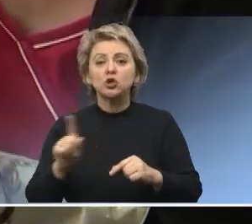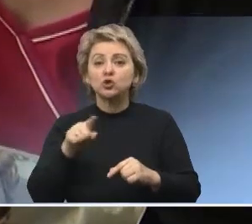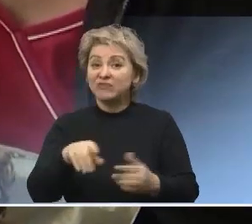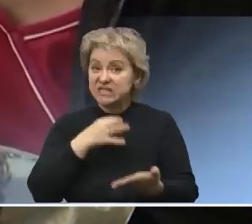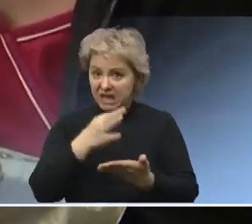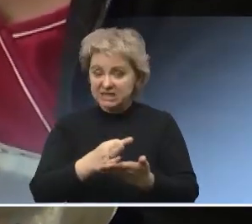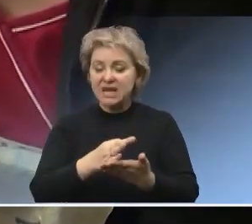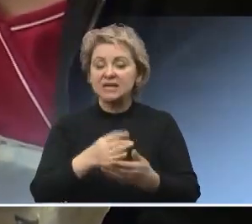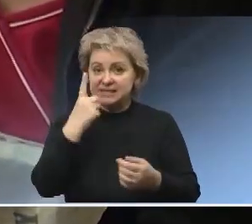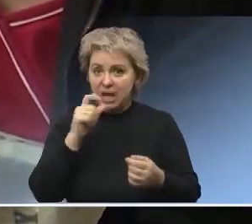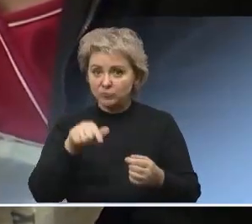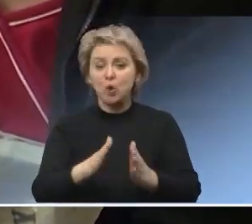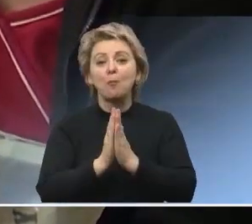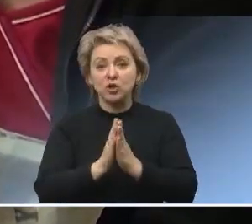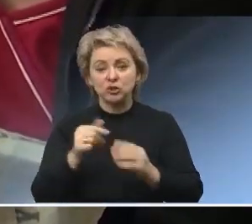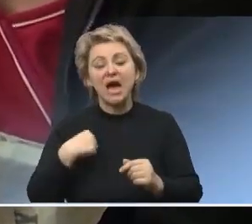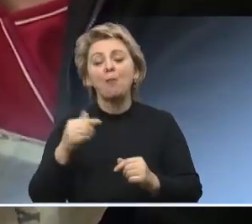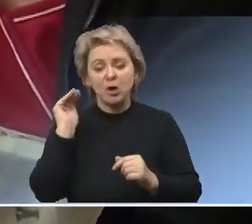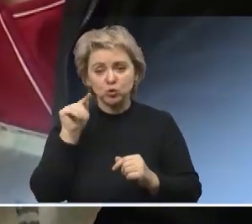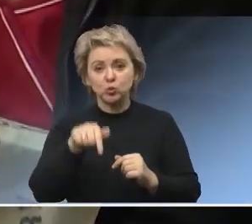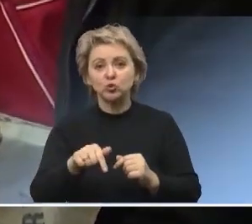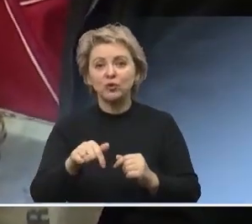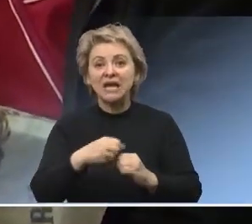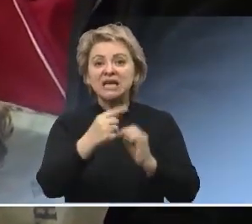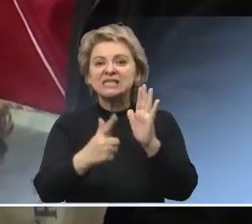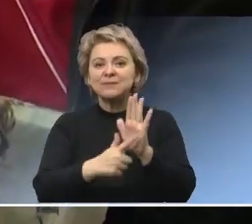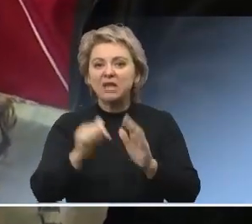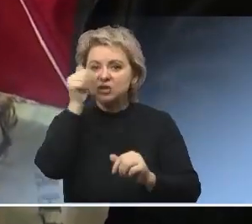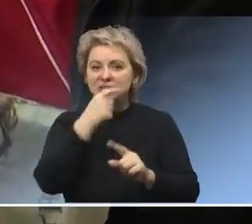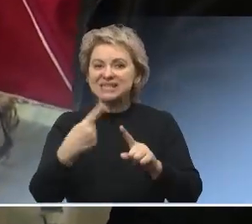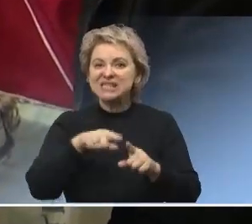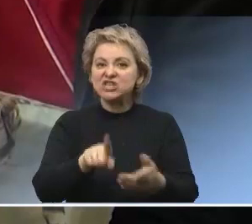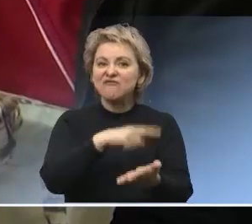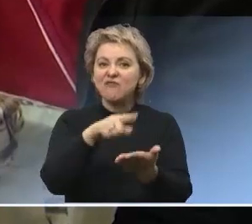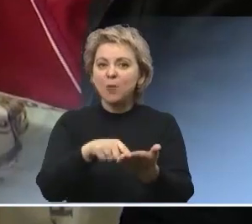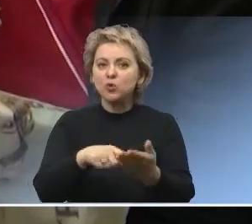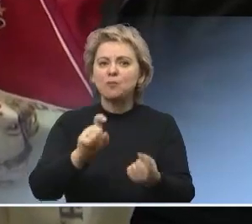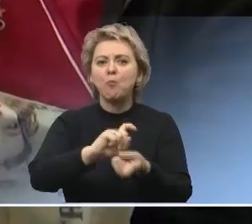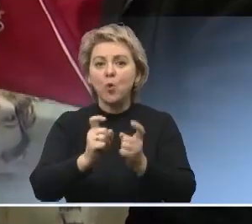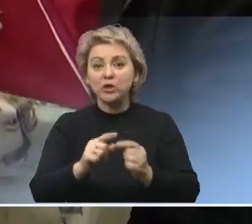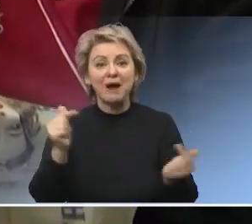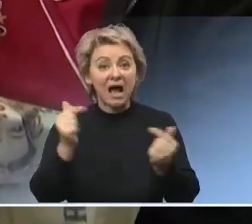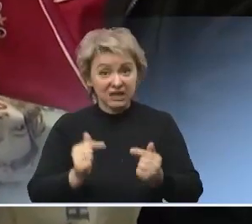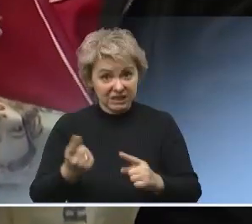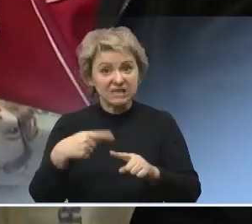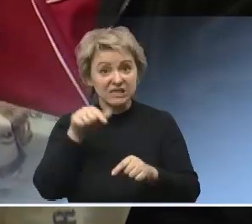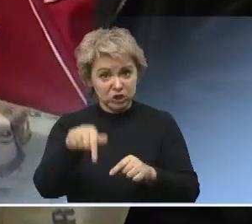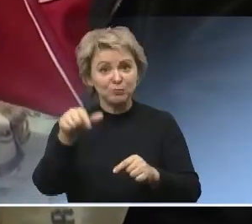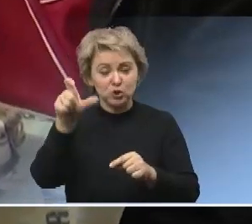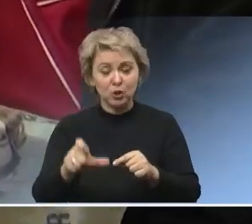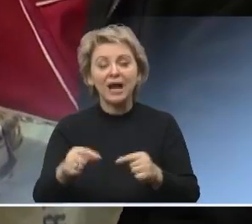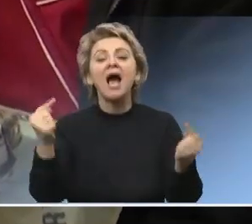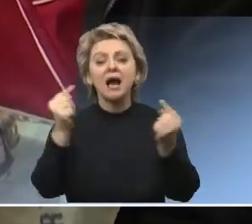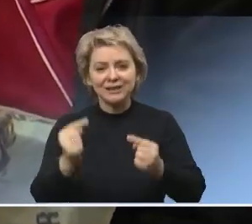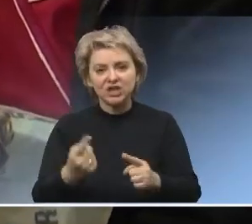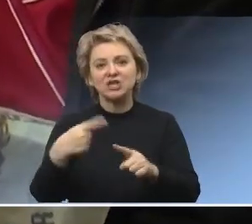сказали. Пожалуйста. Я послушаю. Мы 17-го года с этим вопросом боремся. Конкретно с этим человеком? Конкретно